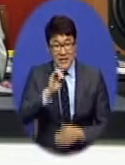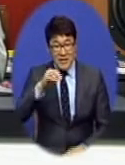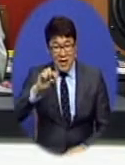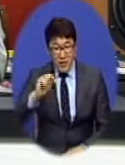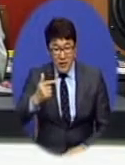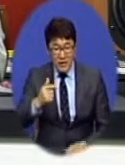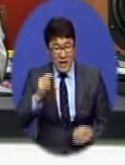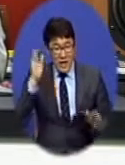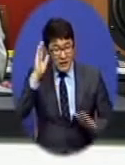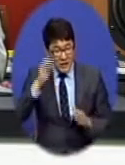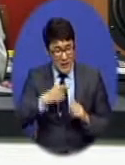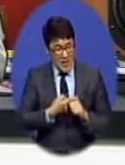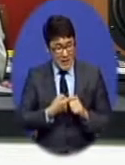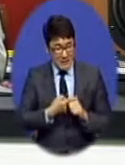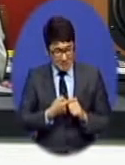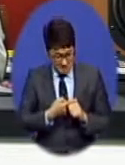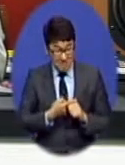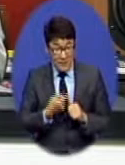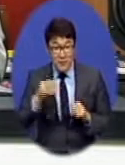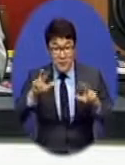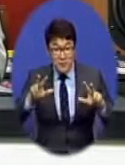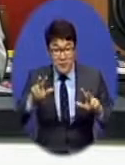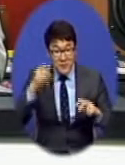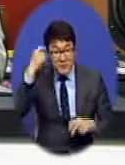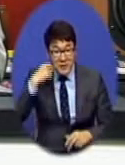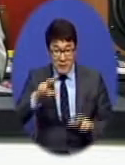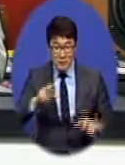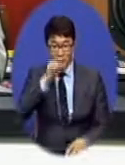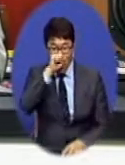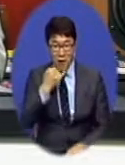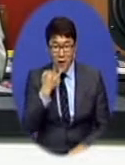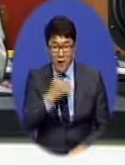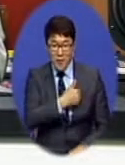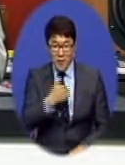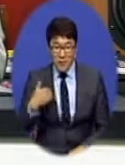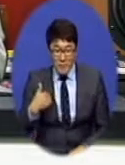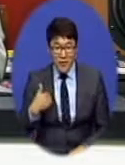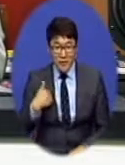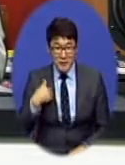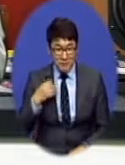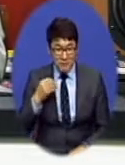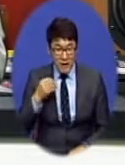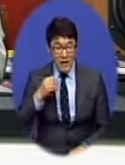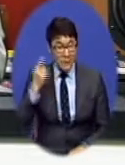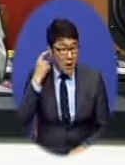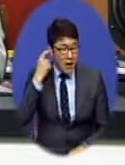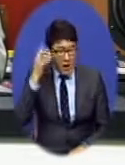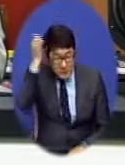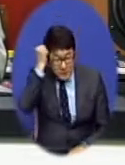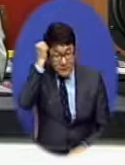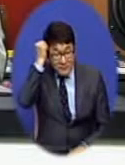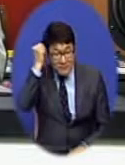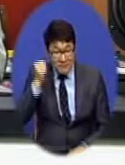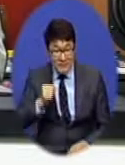학생들을 놀고 주니. 그렇죠. 근데 지금은 예. 어떠세요? 지금은 좋지 뭐요. 그럼요. 예, 금방 안 잊어먹잖아요. 저 이태원님 한 번만 더